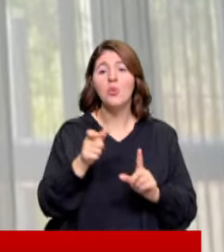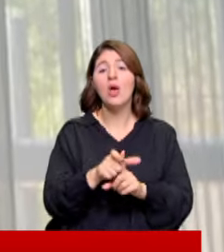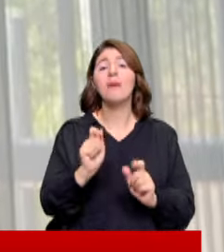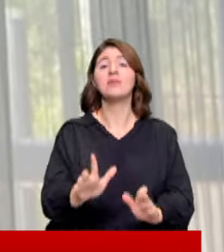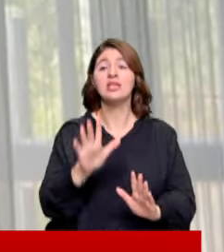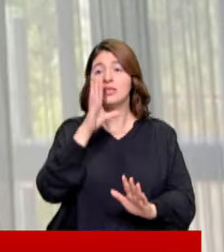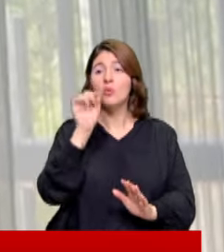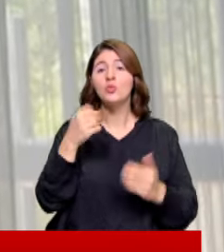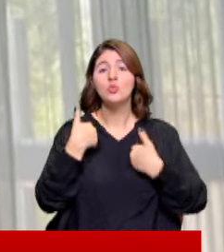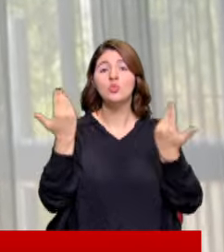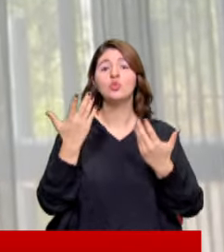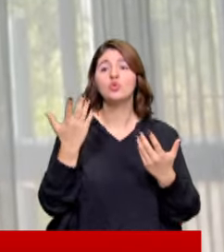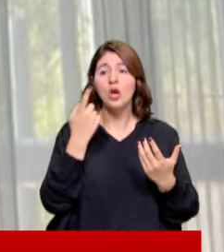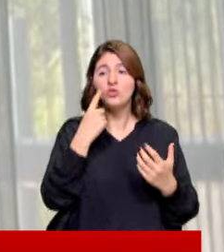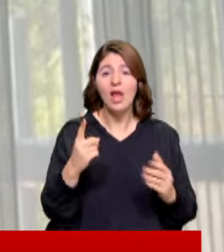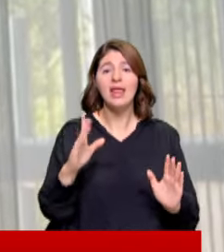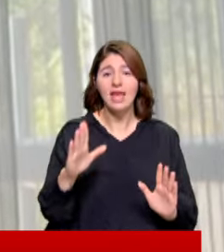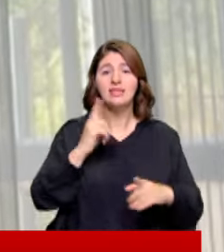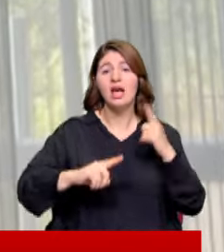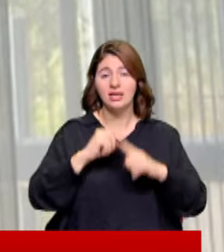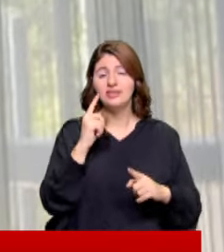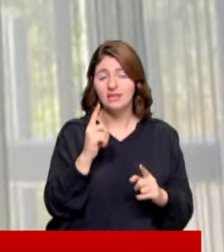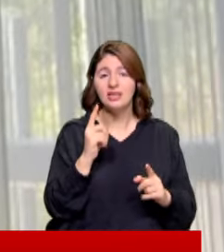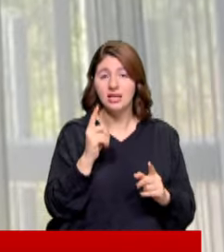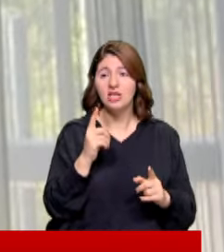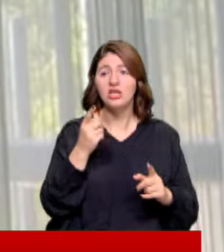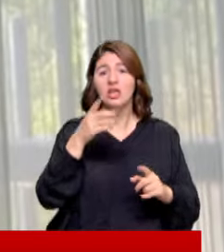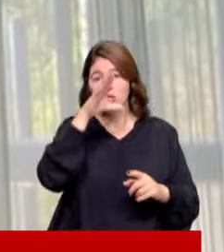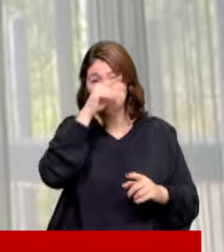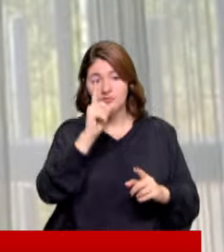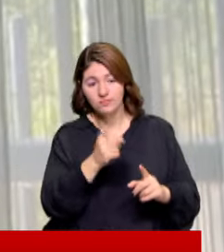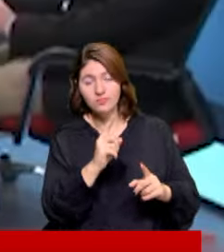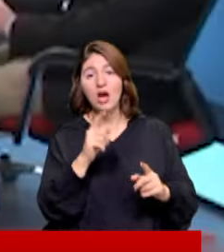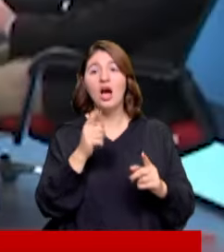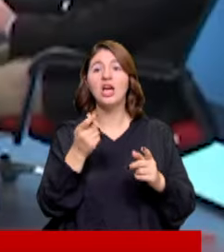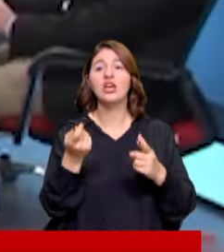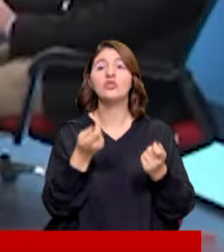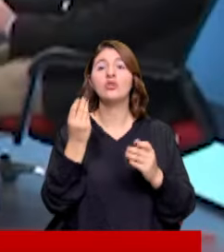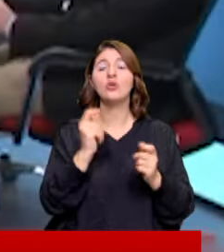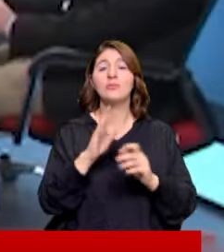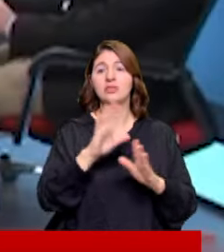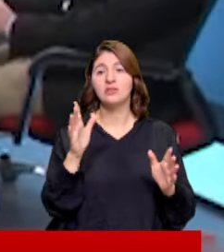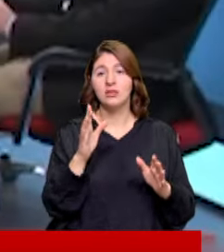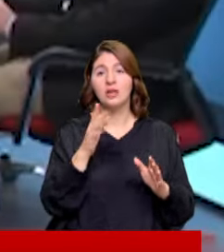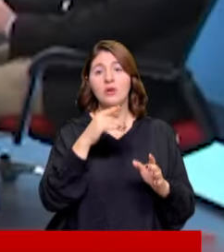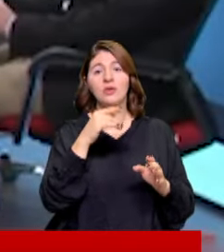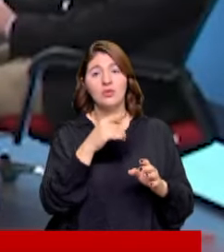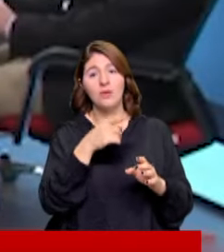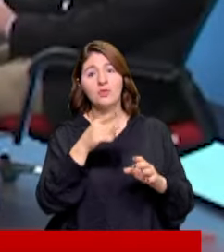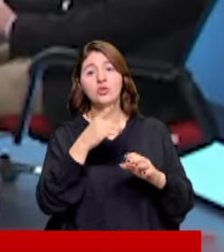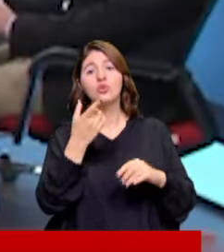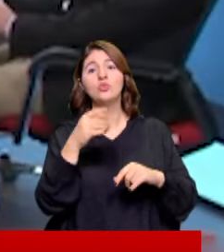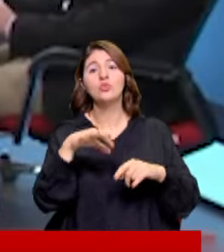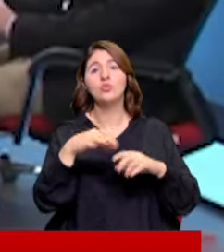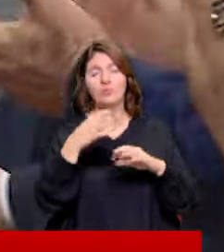ve kimse de bu hukuksuzluklar üzerinden de siyasetini şantaj aracı olarak kullanmasın. Daha kime önce mesela bir dosya ve yüzük